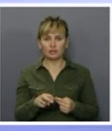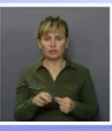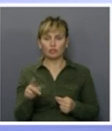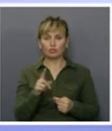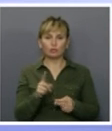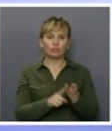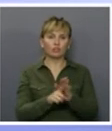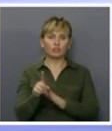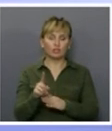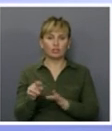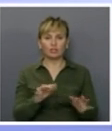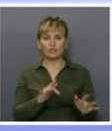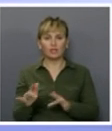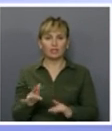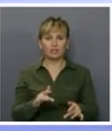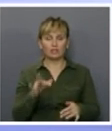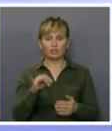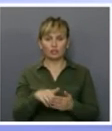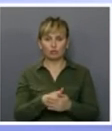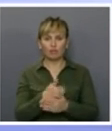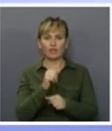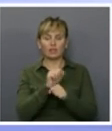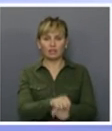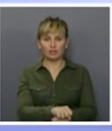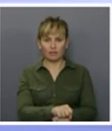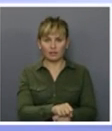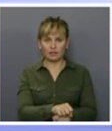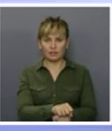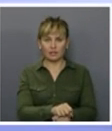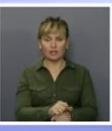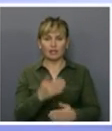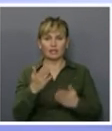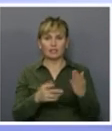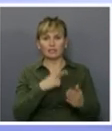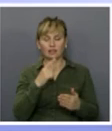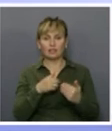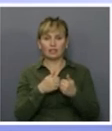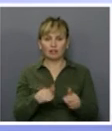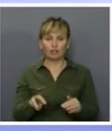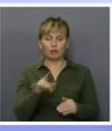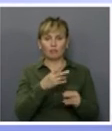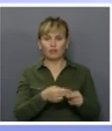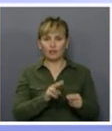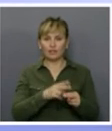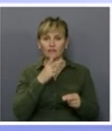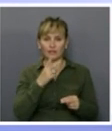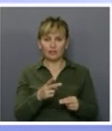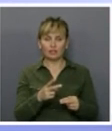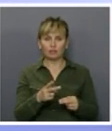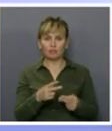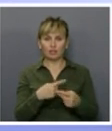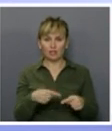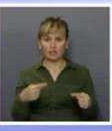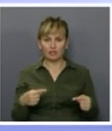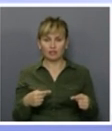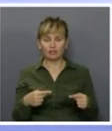что-то начинается двигаться и снова останавливается. Угу. Если говорить откровенно, мы в этом видим определенные подводные